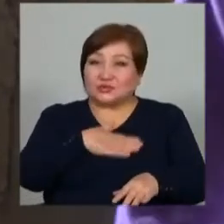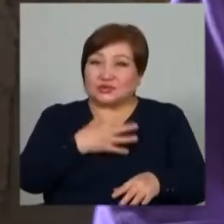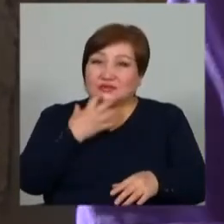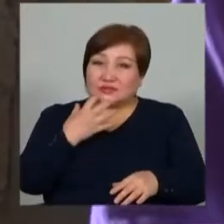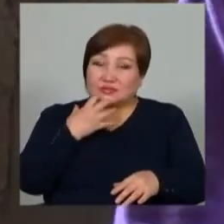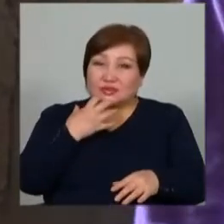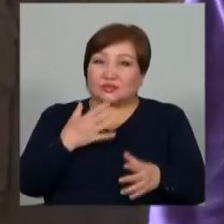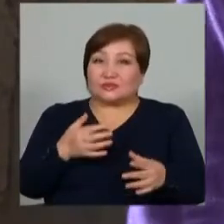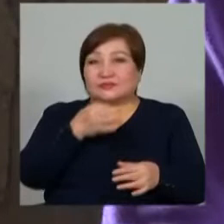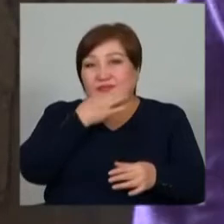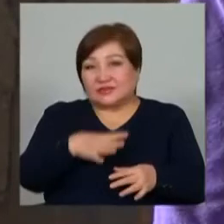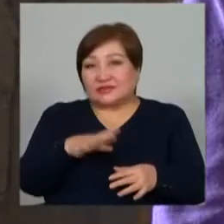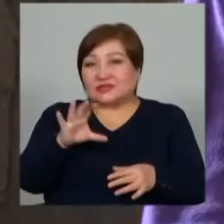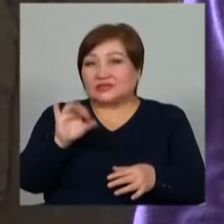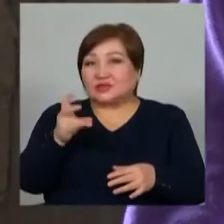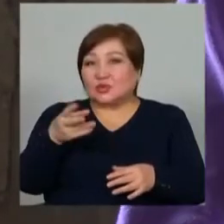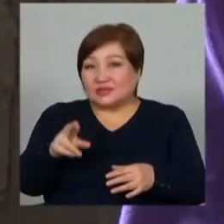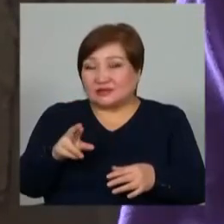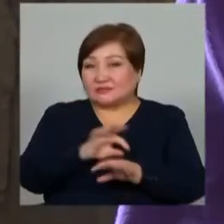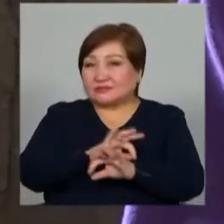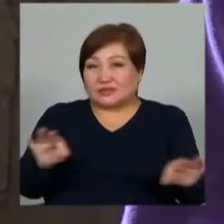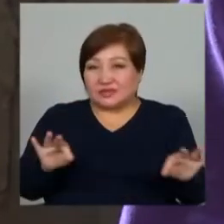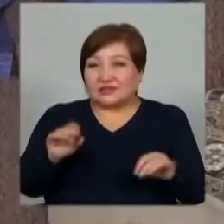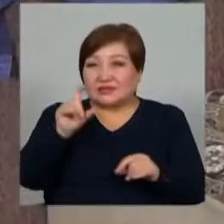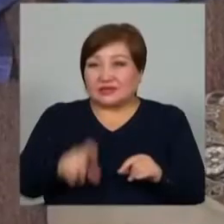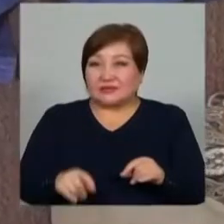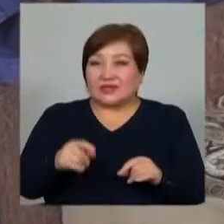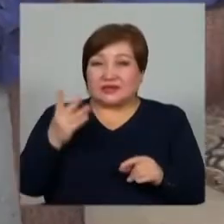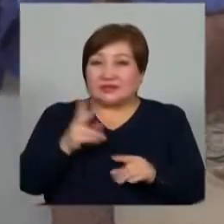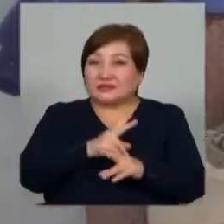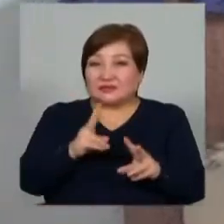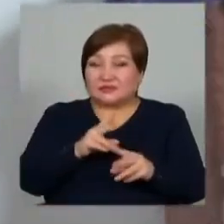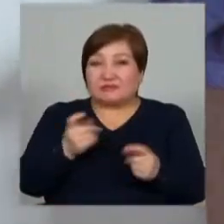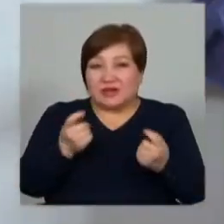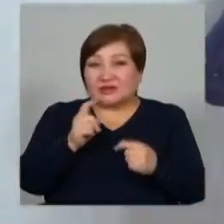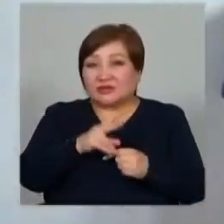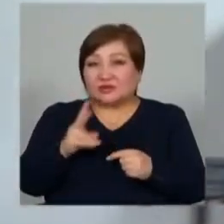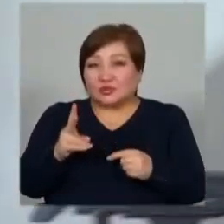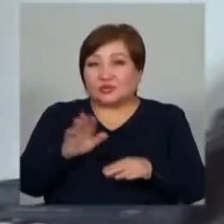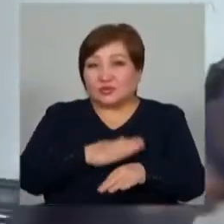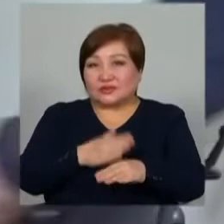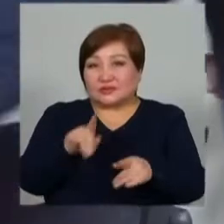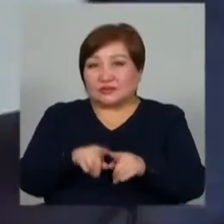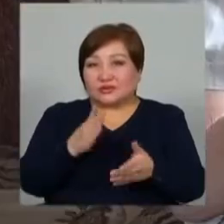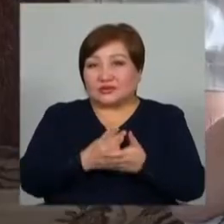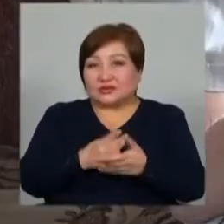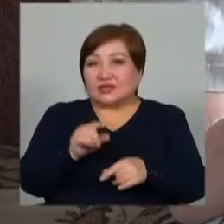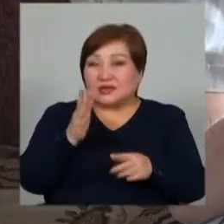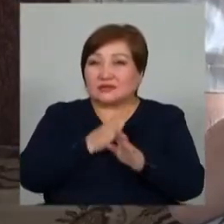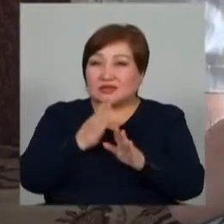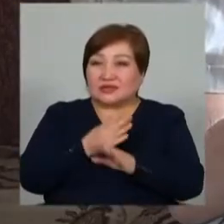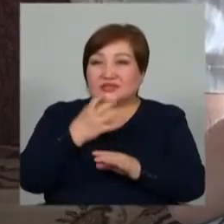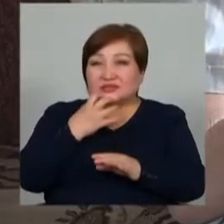да бар. Соня керемет адам. Екінің бірі бұлай істей алмас еді. Сәниямен бірге тұратын әр адамның тағдыры әрқилы.